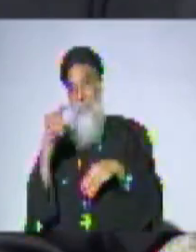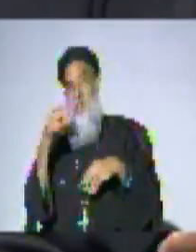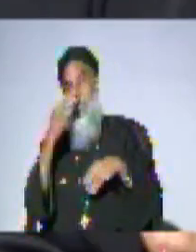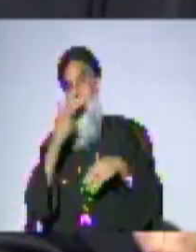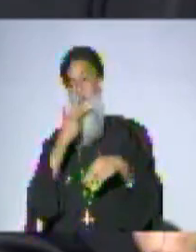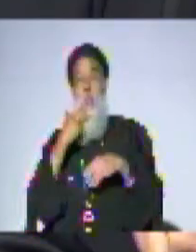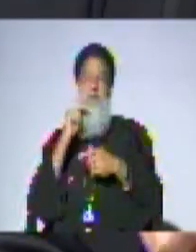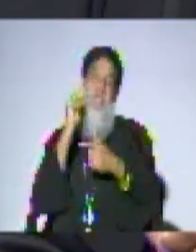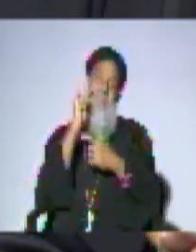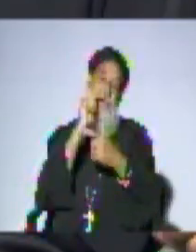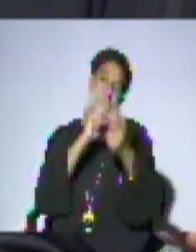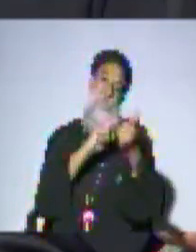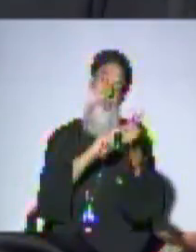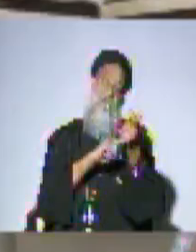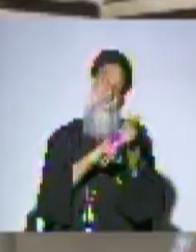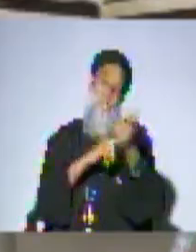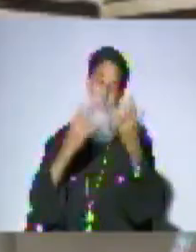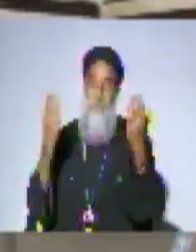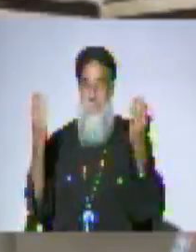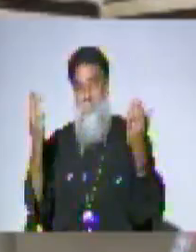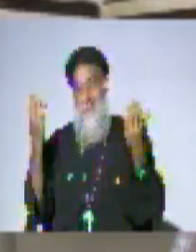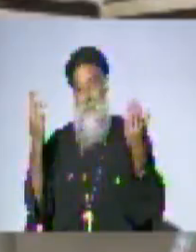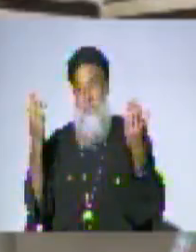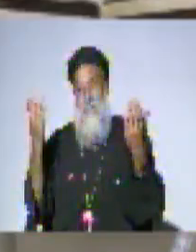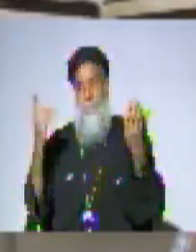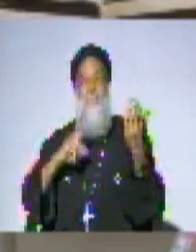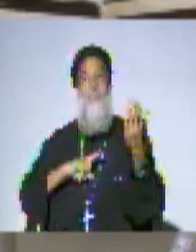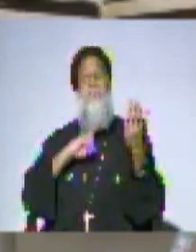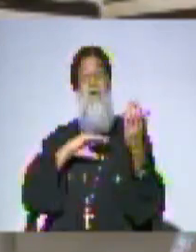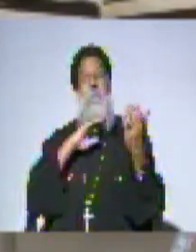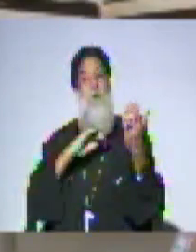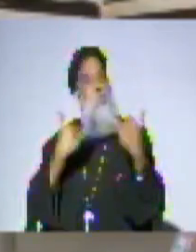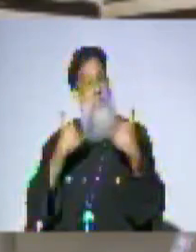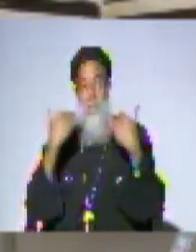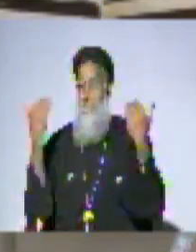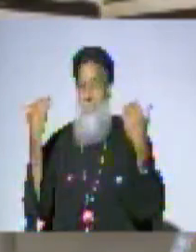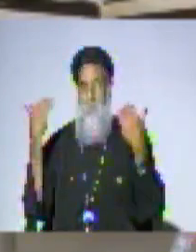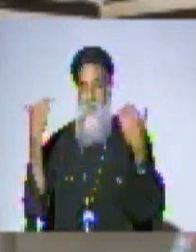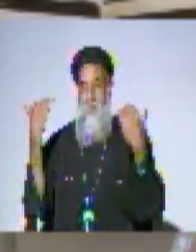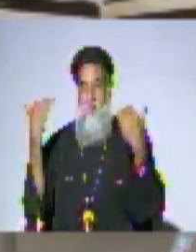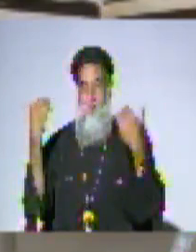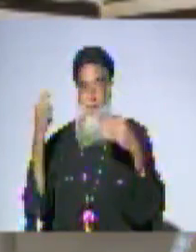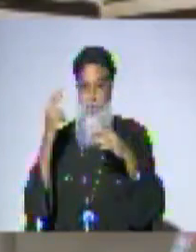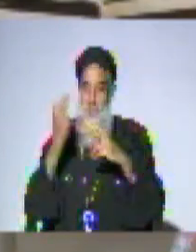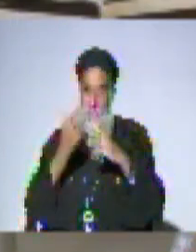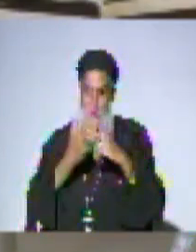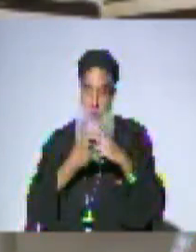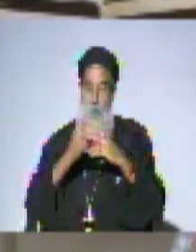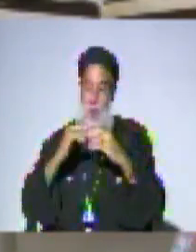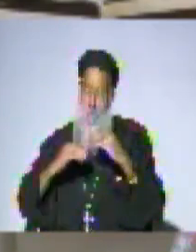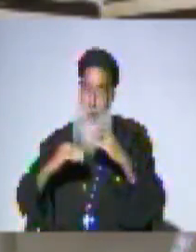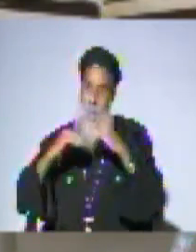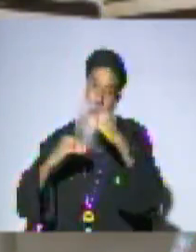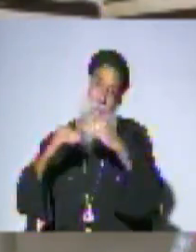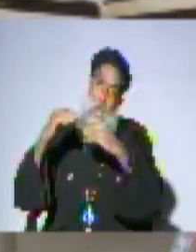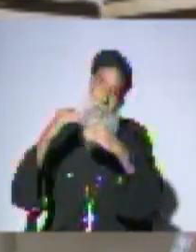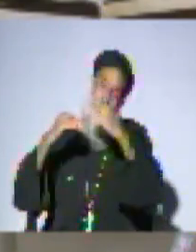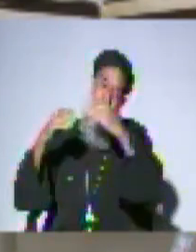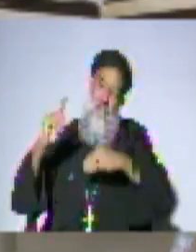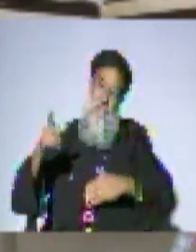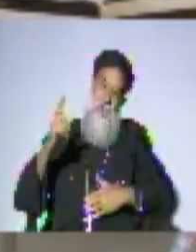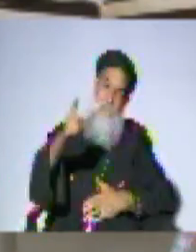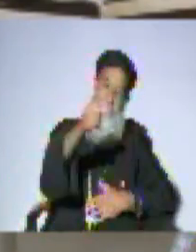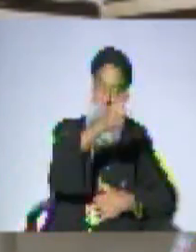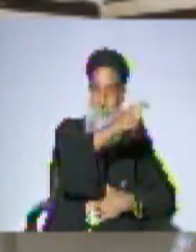لم نفعل الصلاح على الأرض. يعني مفيش حد كامل يعني. طبعا الناس درجات روحية، يعني مش كلنا زي